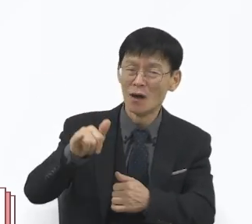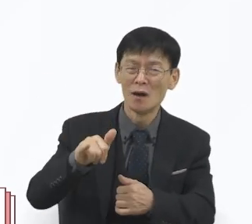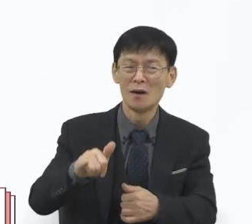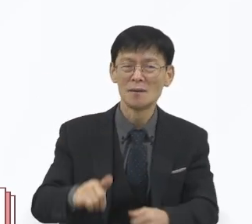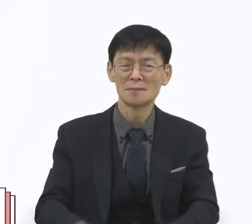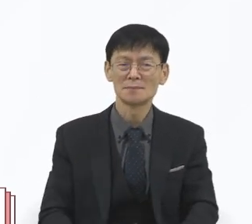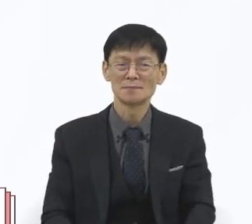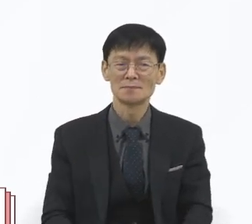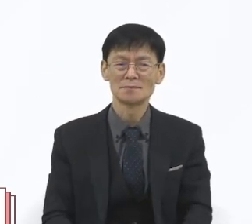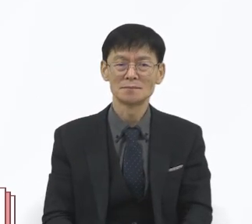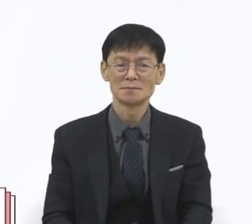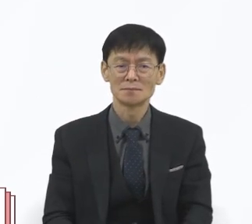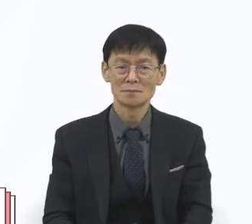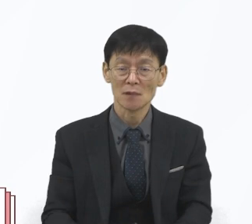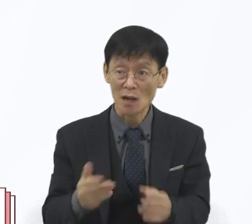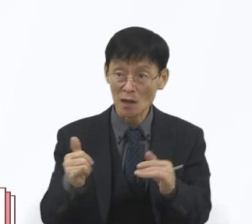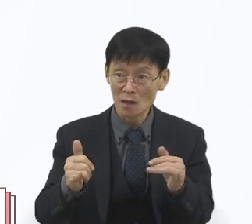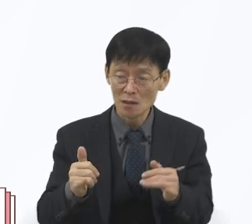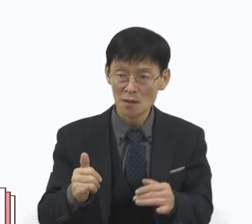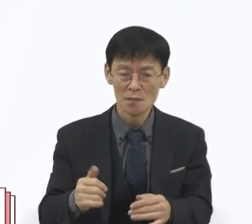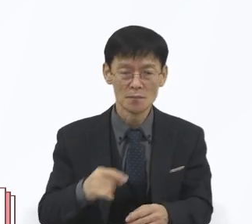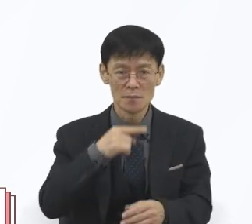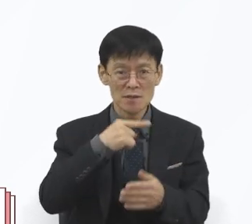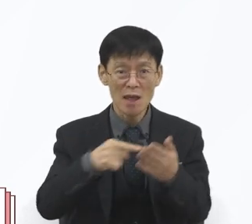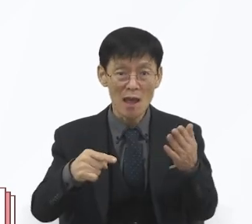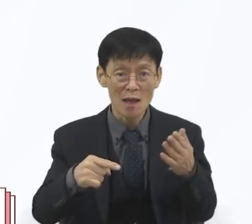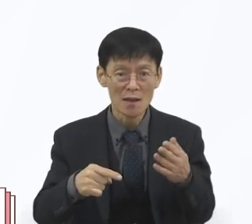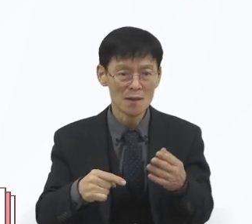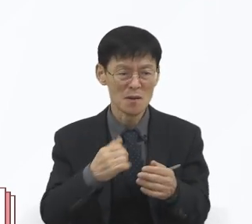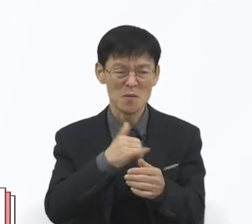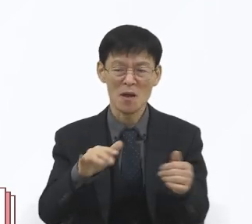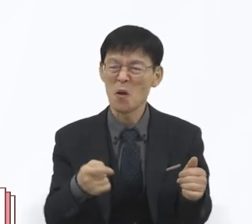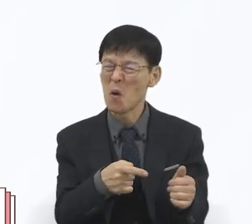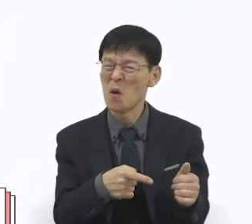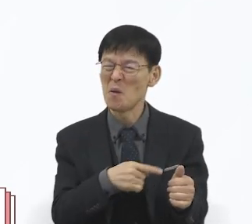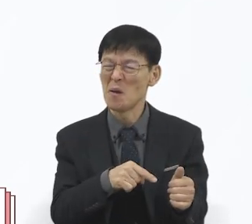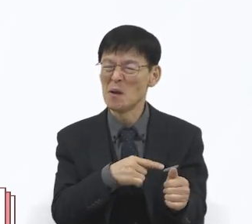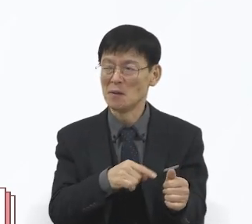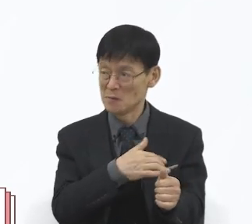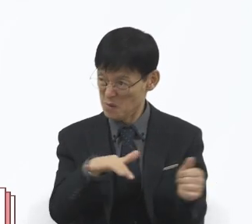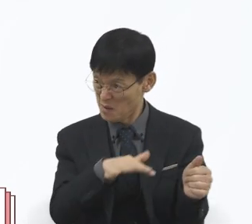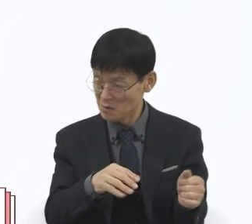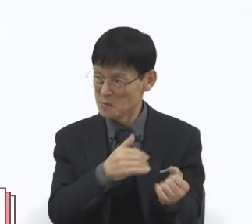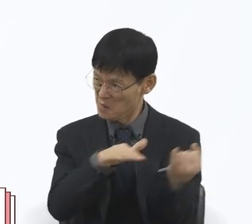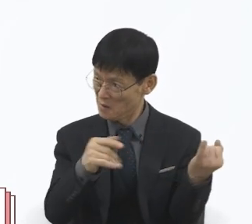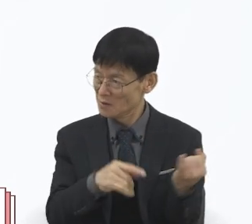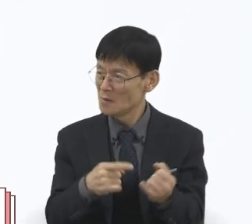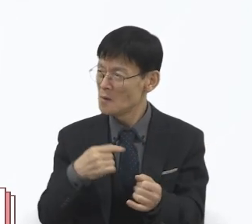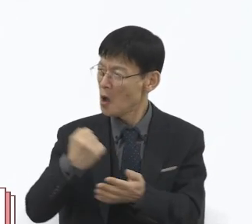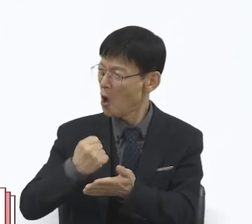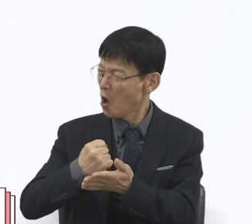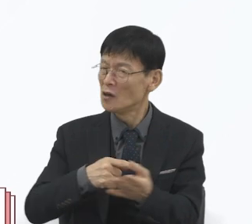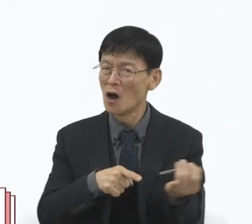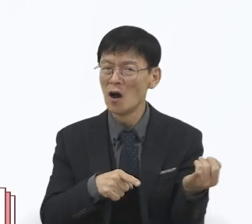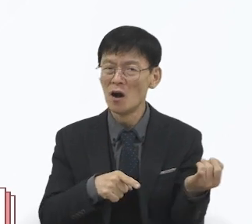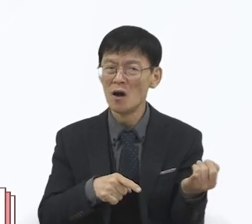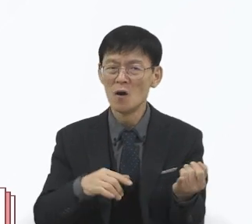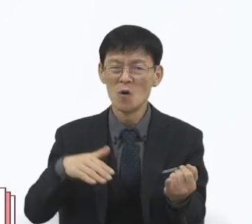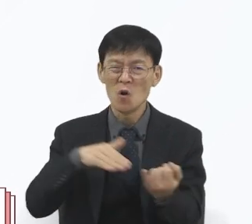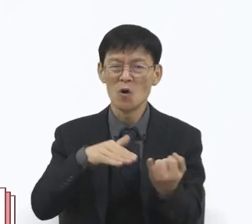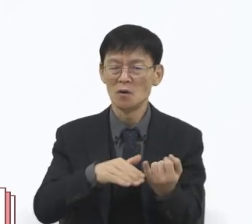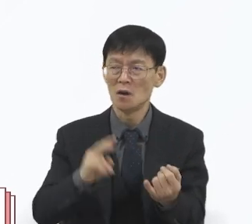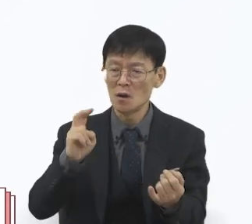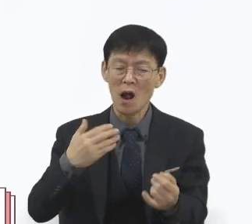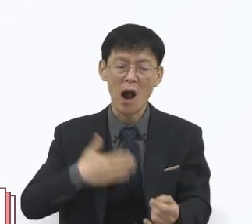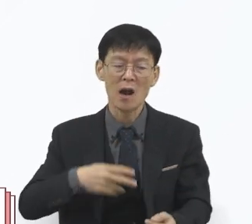경우가 있습니다. 또한 직원들이 성희롱 피해자를 왕따시키거나 뒷담화하는 등 괴롭히고